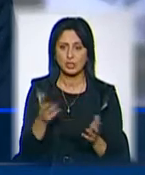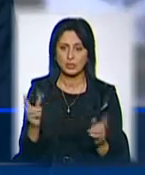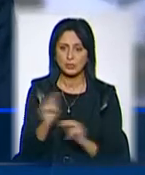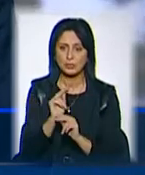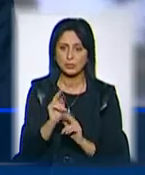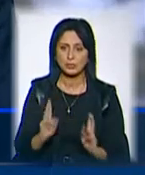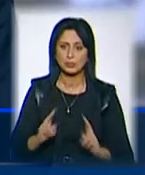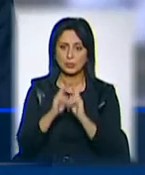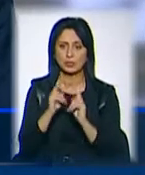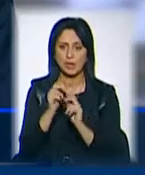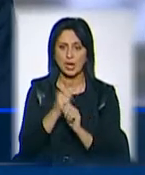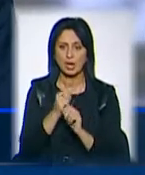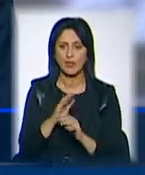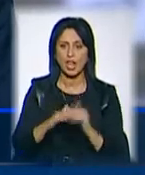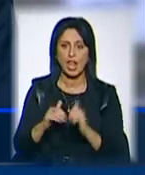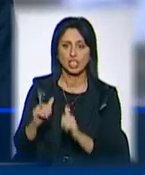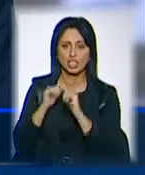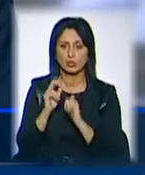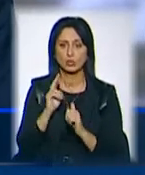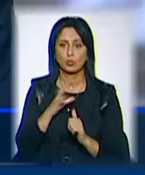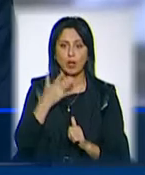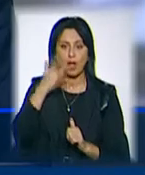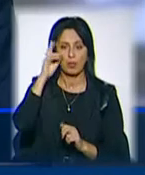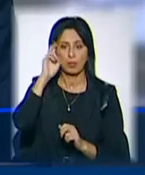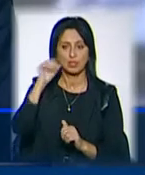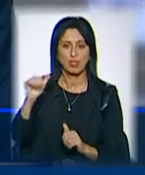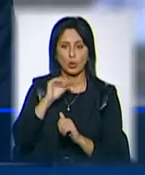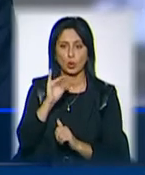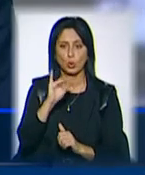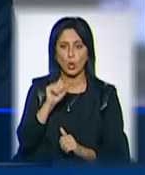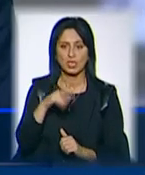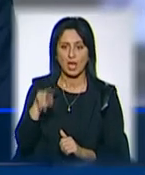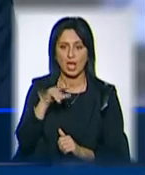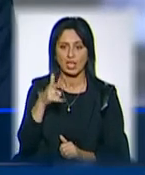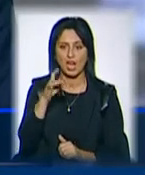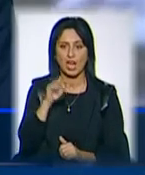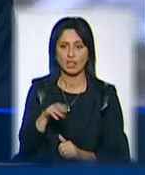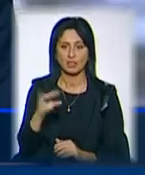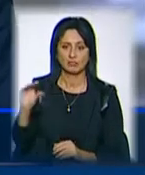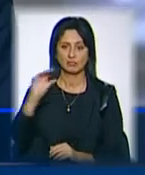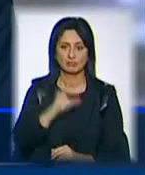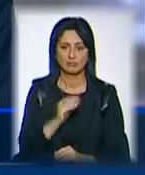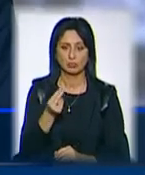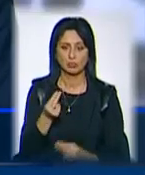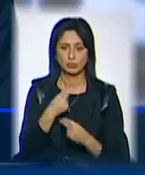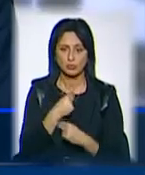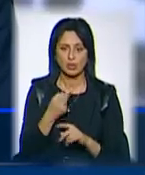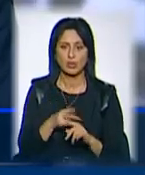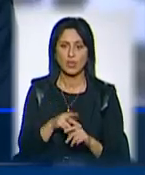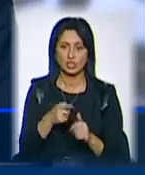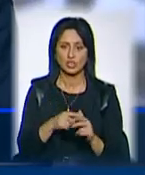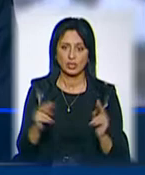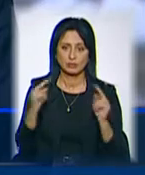გაგვეჯანსაღებინა. აქ ძალიან დიდი ხელშეწყობა ჰქონდა ჩვენ ამერიკის მთავრობის და USAID-ის, რომელიც გრანტის სახით გადმოგვცა ჩვენ ეს მოწყობილობა